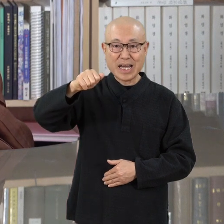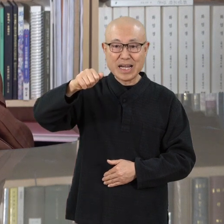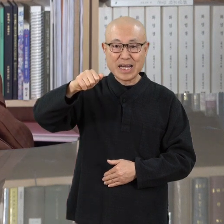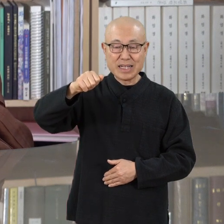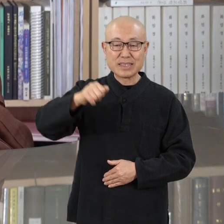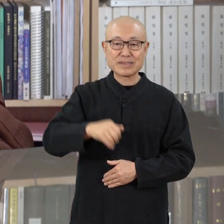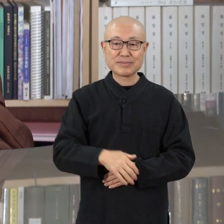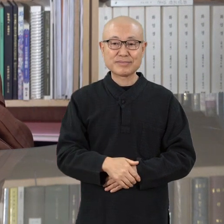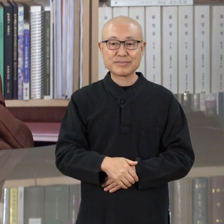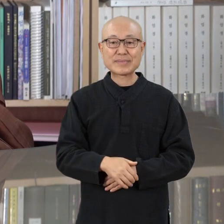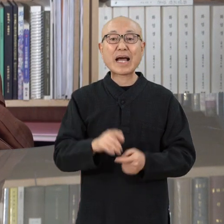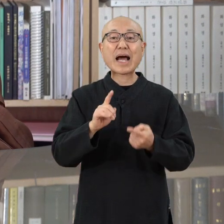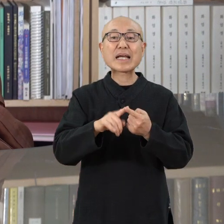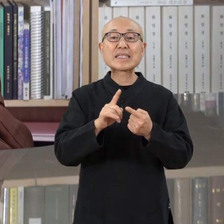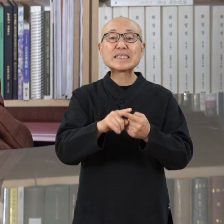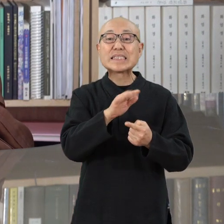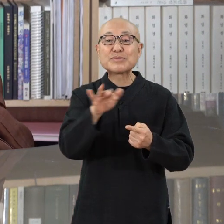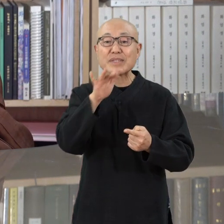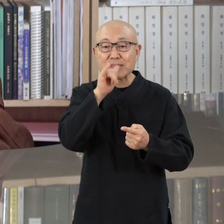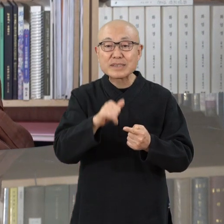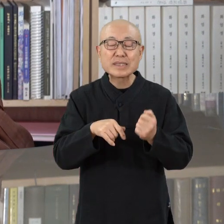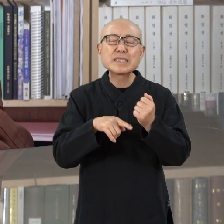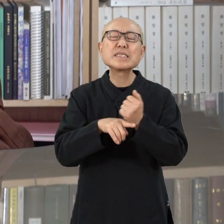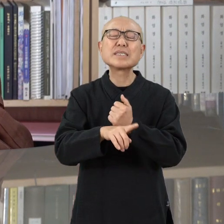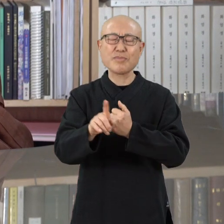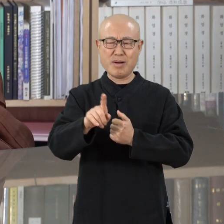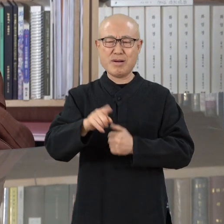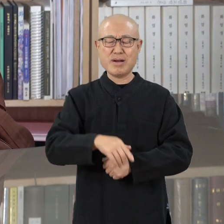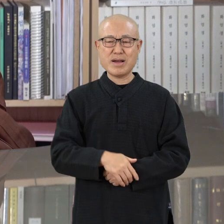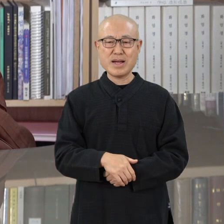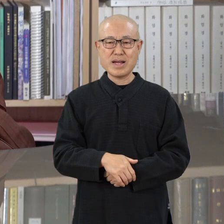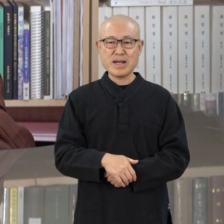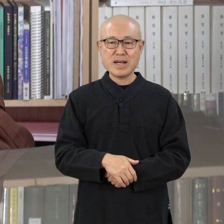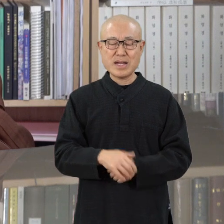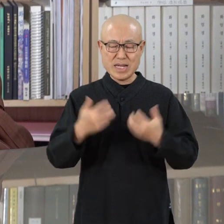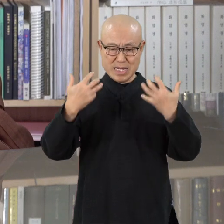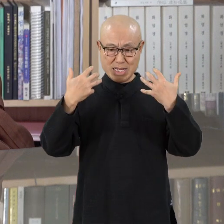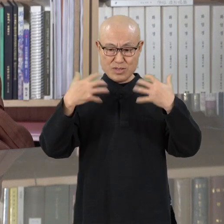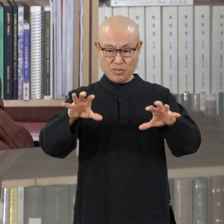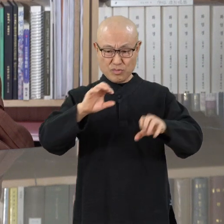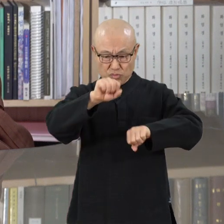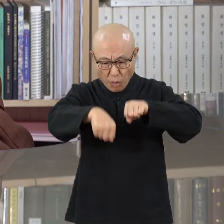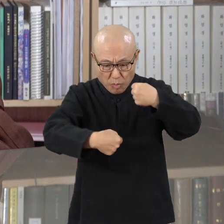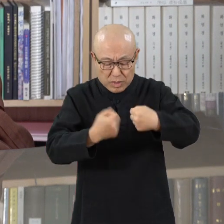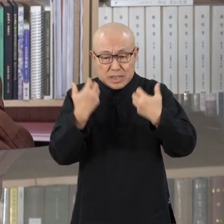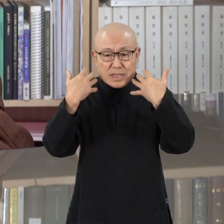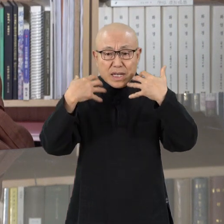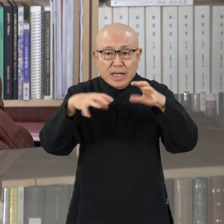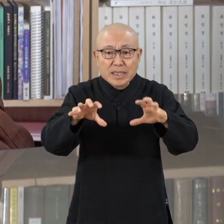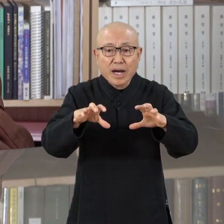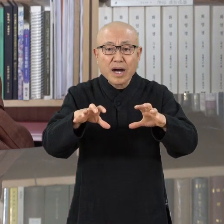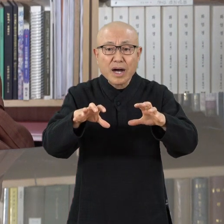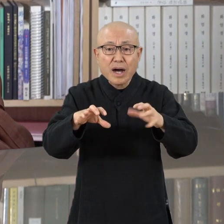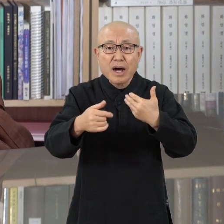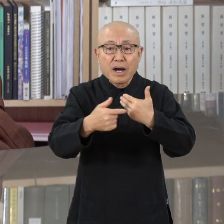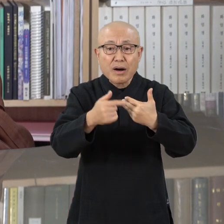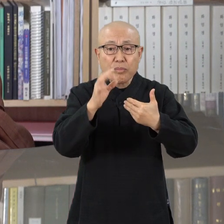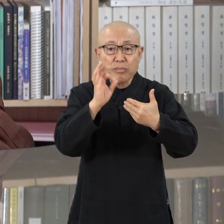가르침이긴 하지만 그 의미는 사자라고 하는 동물은